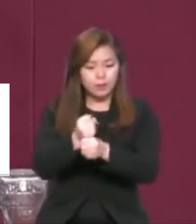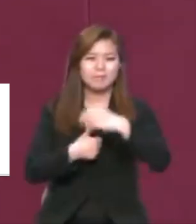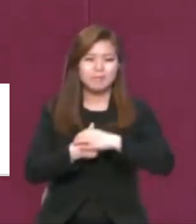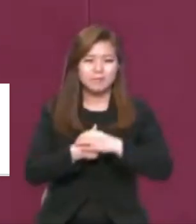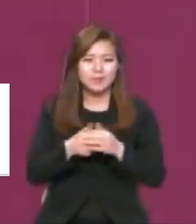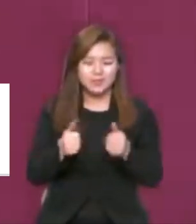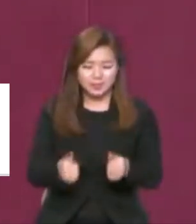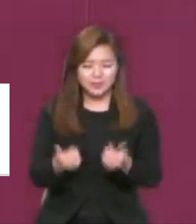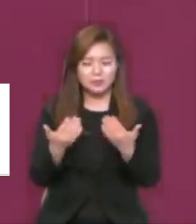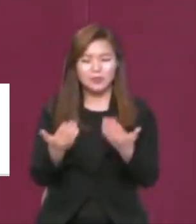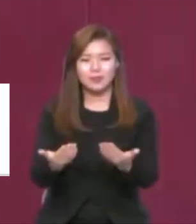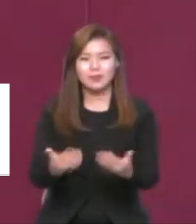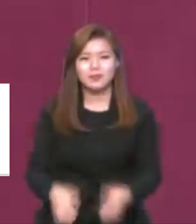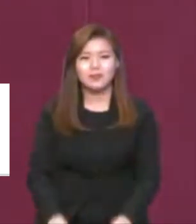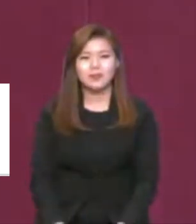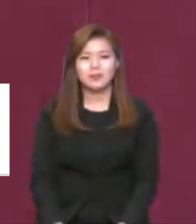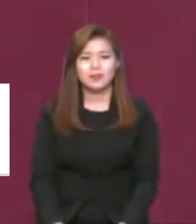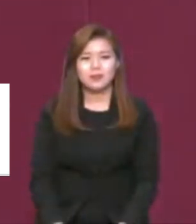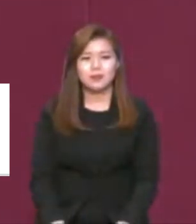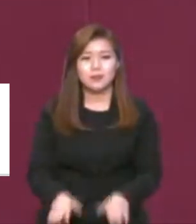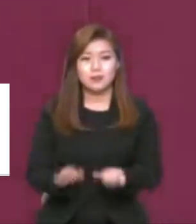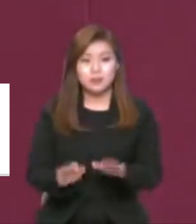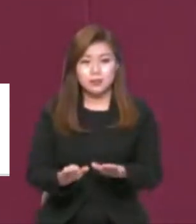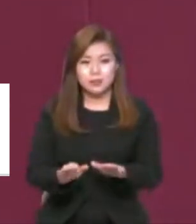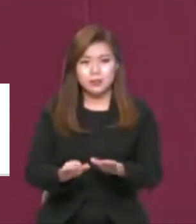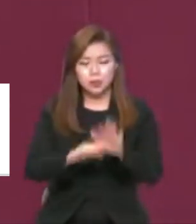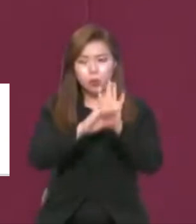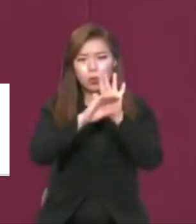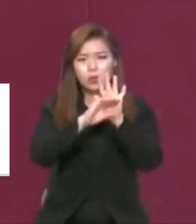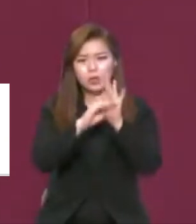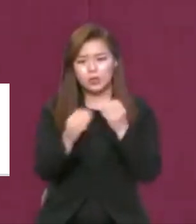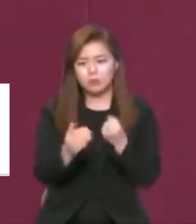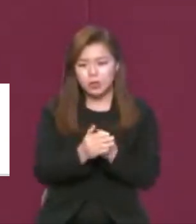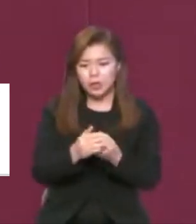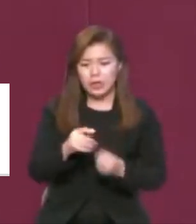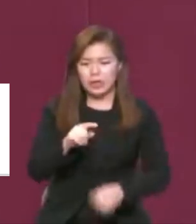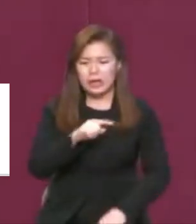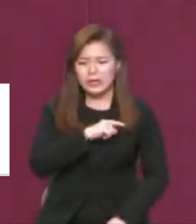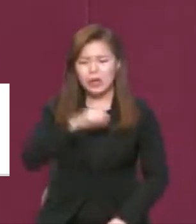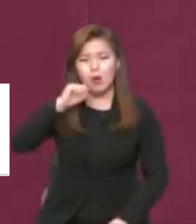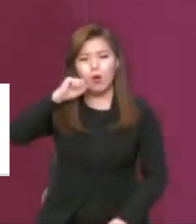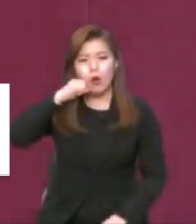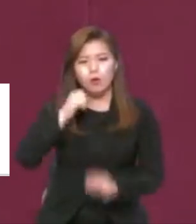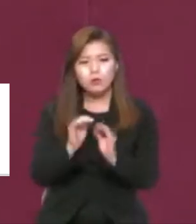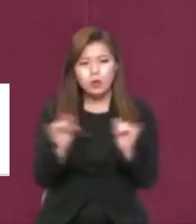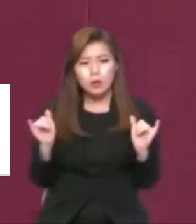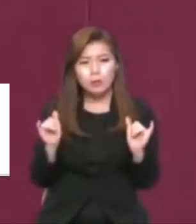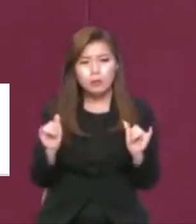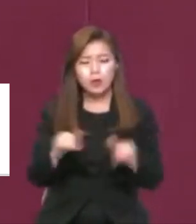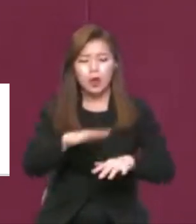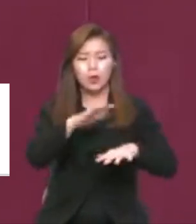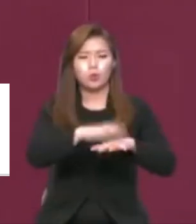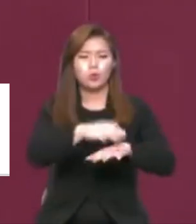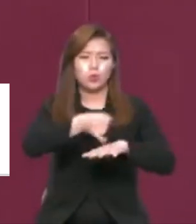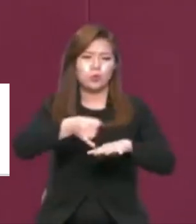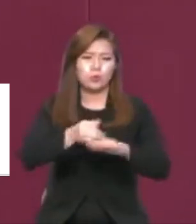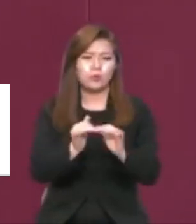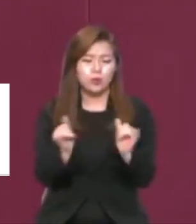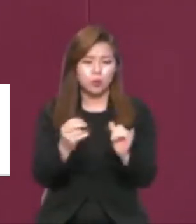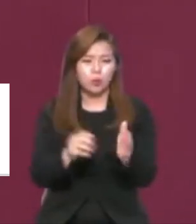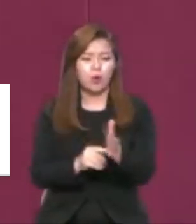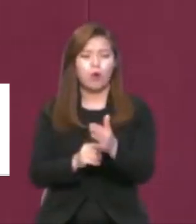다하겠습니다. 이 국면에서 가장 힘든 분들, 저는 우리 농어민들이라고 생각합니다. 농어민들을